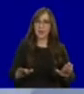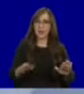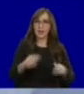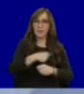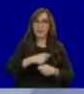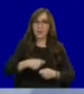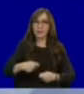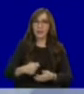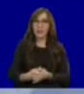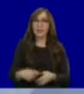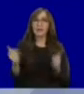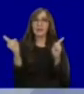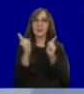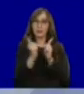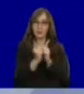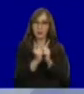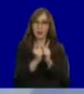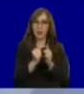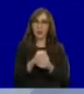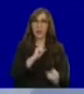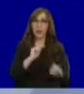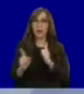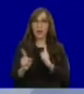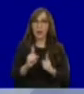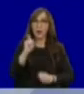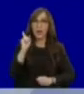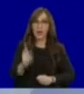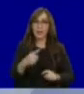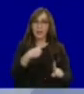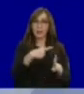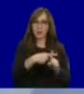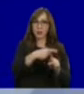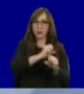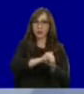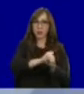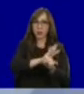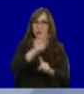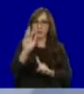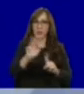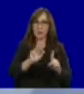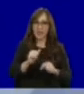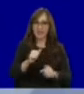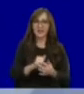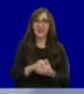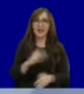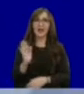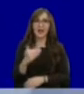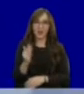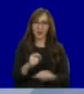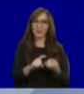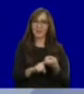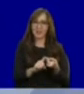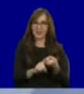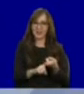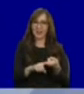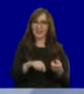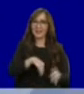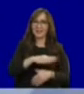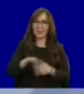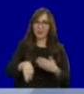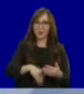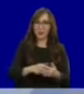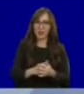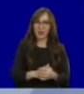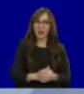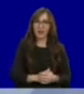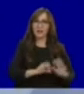tatap muka di sekolah tersebut kalau ada konfirmasi COVID-19. Jadi marilah teman-teman, marilah semua instansi